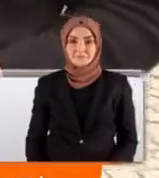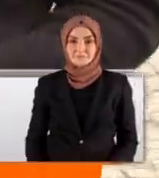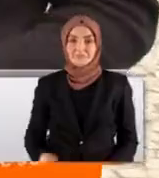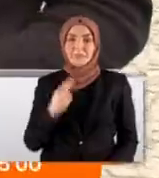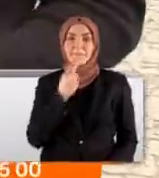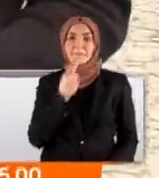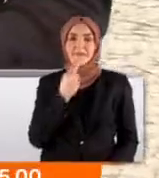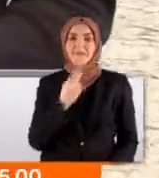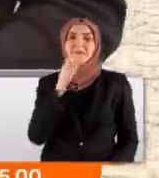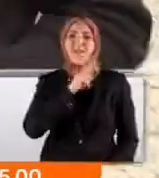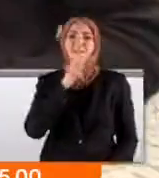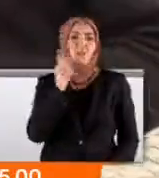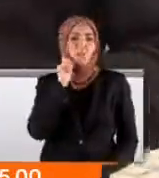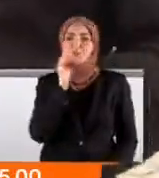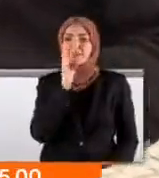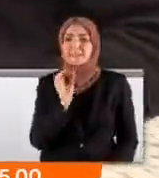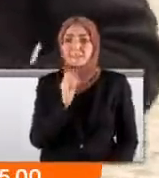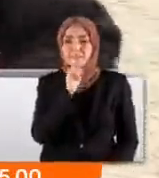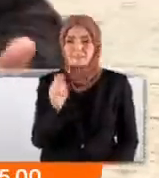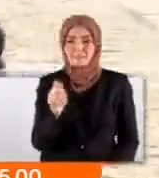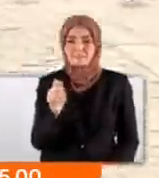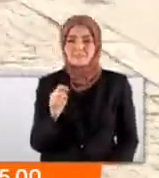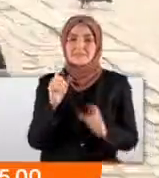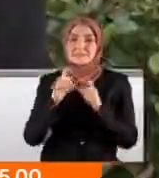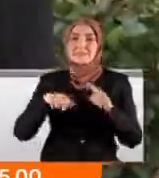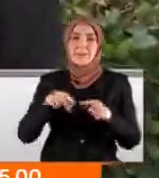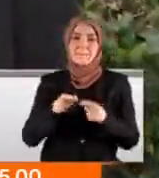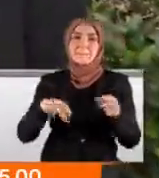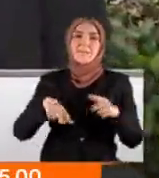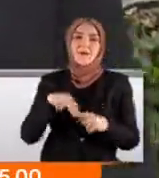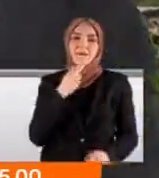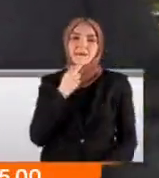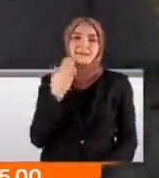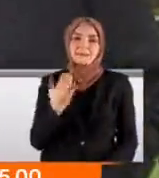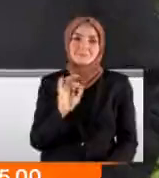desem aklınıza ilk kimdir Saba Tümer Tabii ki